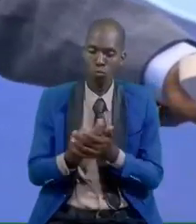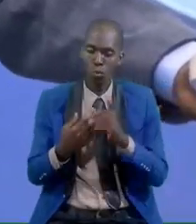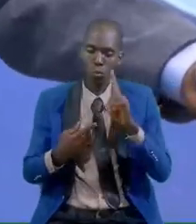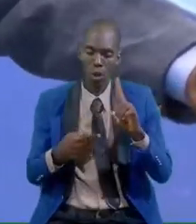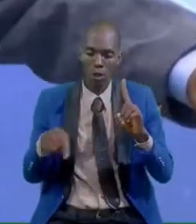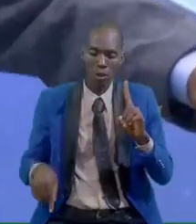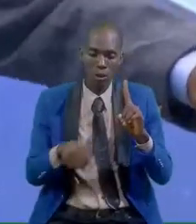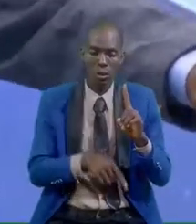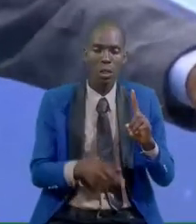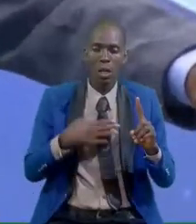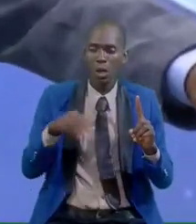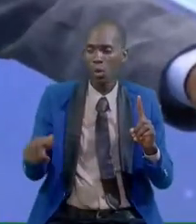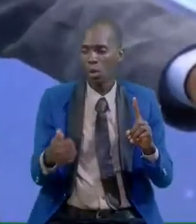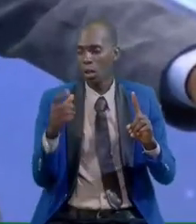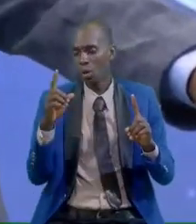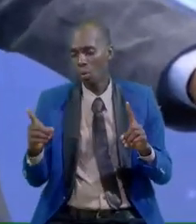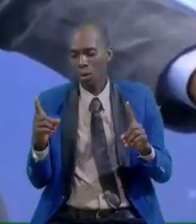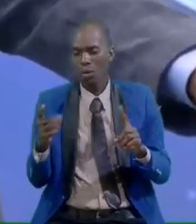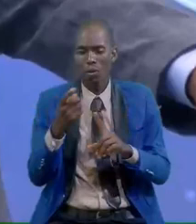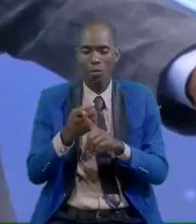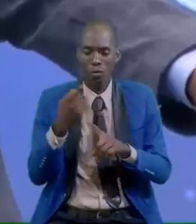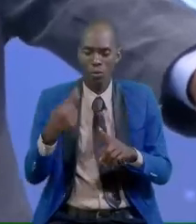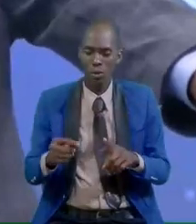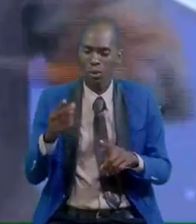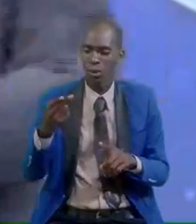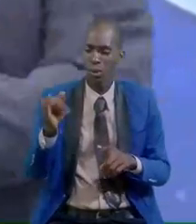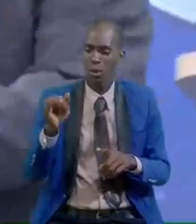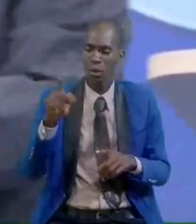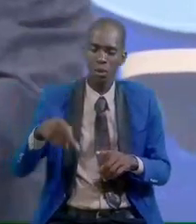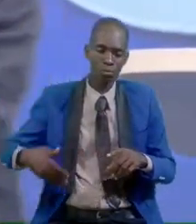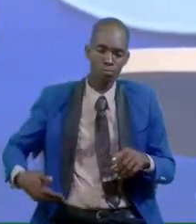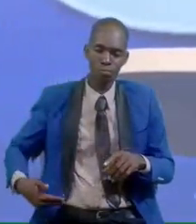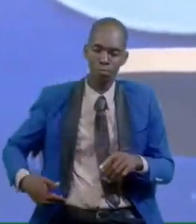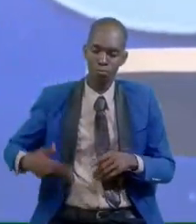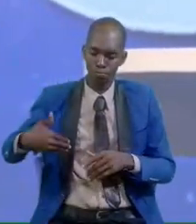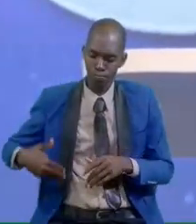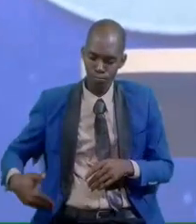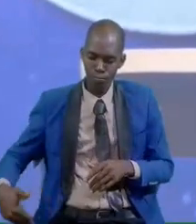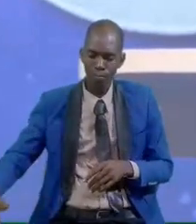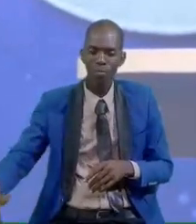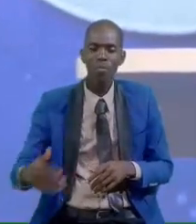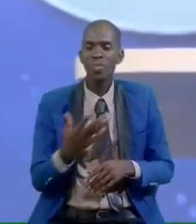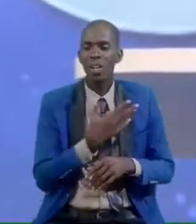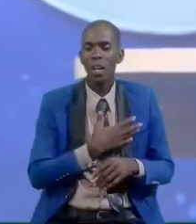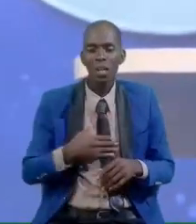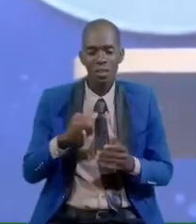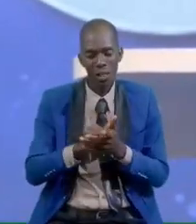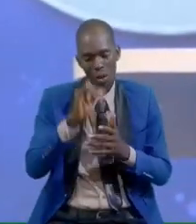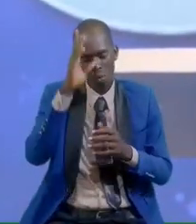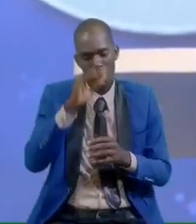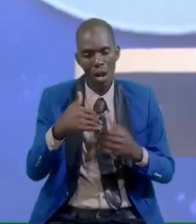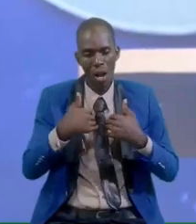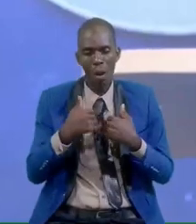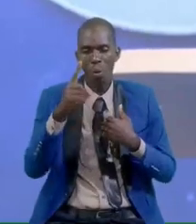d'os dedans. De la hanche jusqu'au pied. Et il utilisait un autre